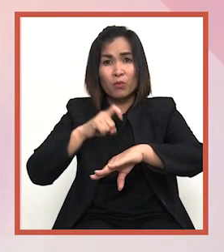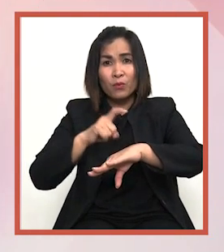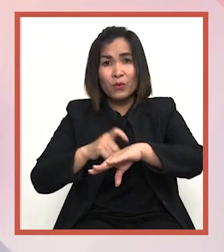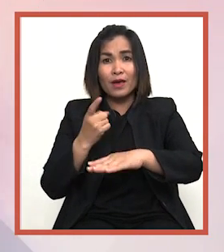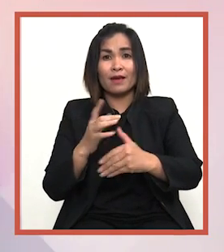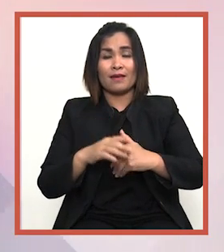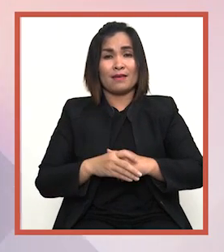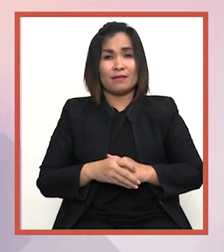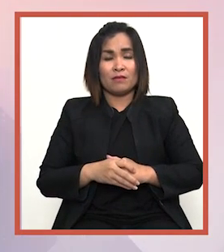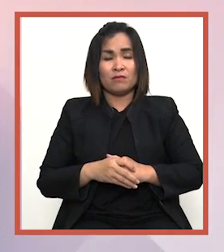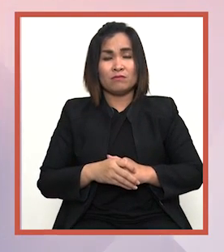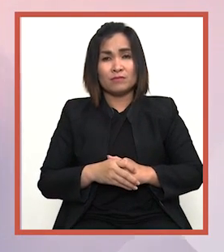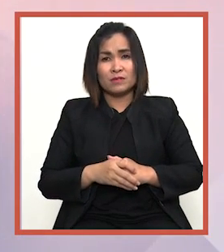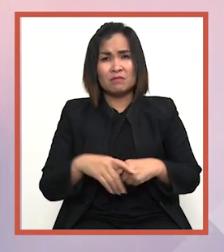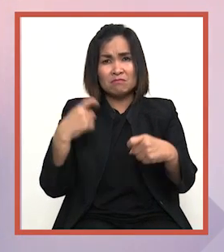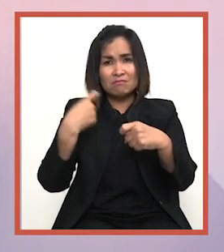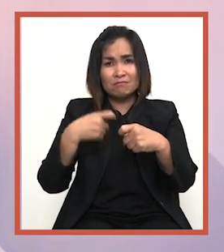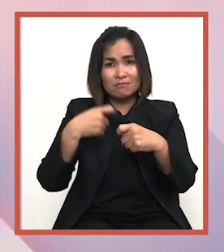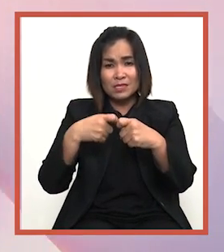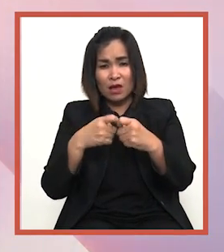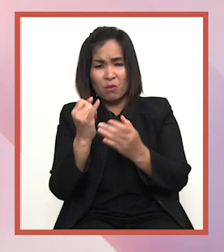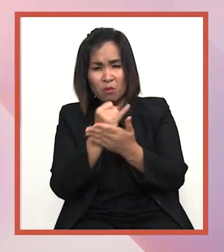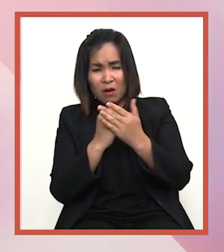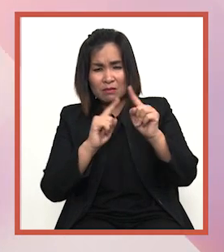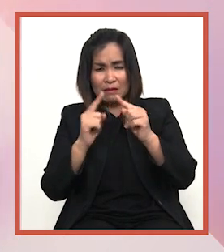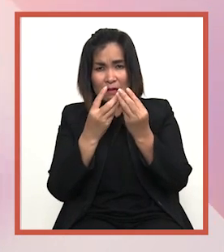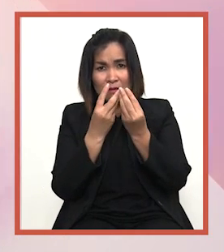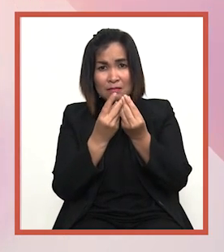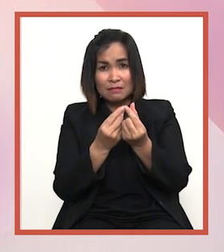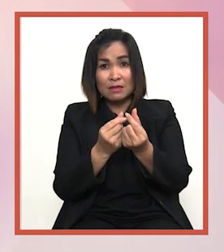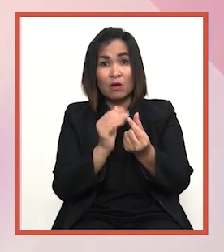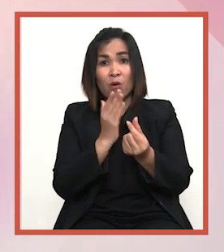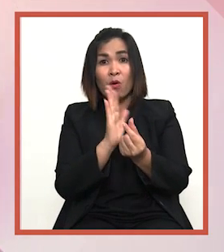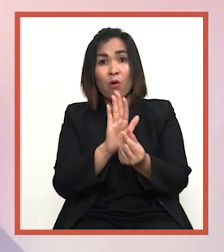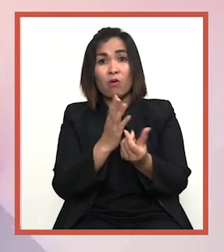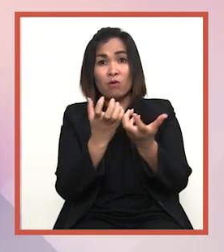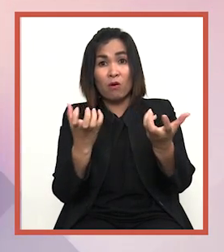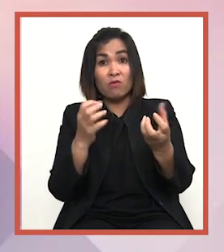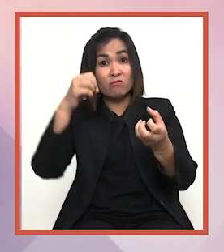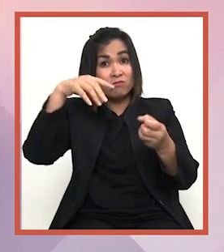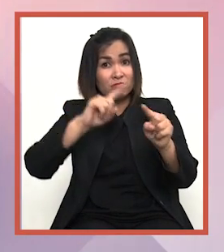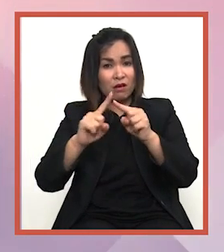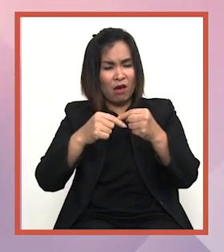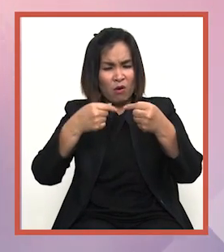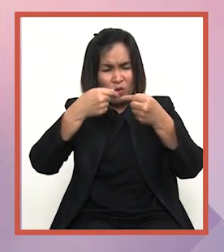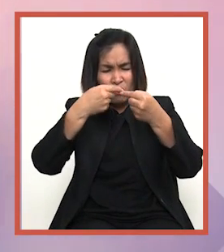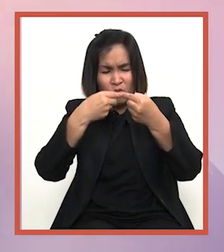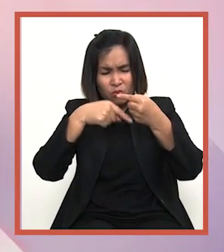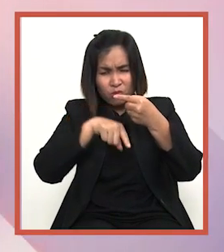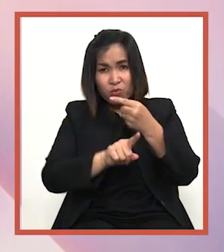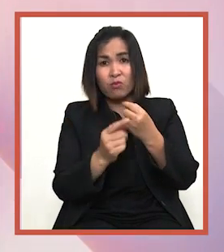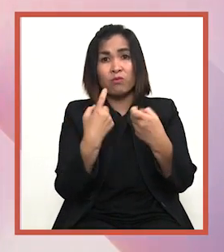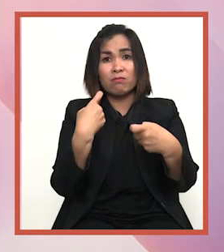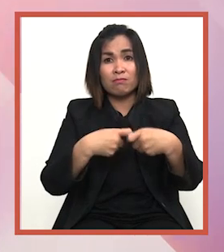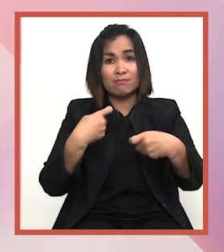วนะครับนะยังทำให้ความยากของงานนะครับที่มีส่วนประกอบต่างๆนะครับของอุปกรณ์ทางไฟฟ้าเยอะนะครับทำให้มีความย